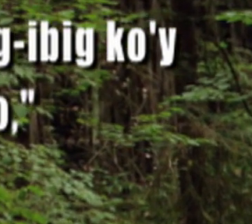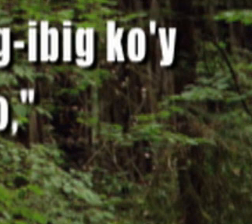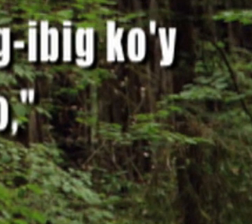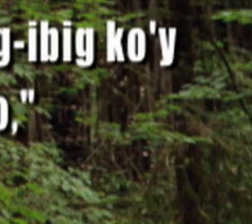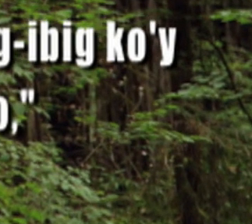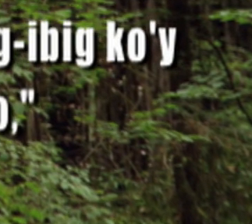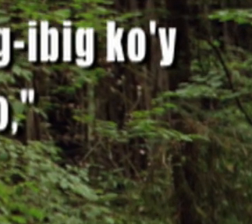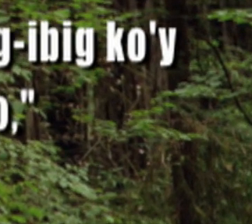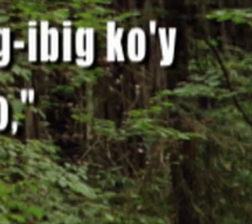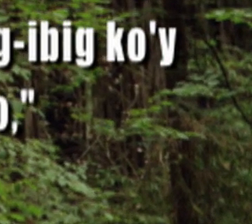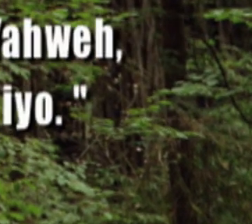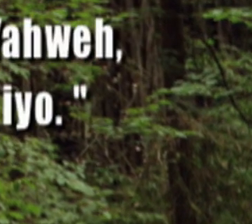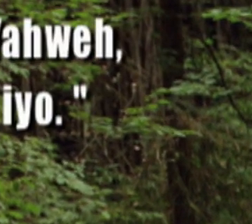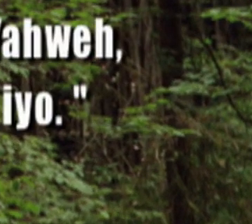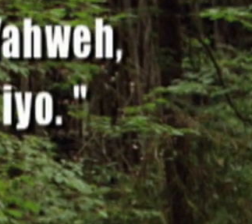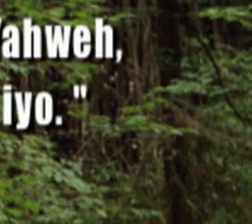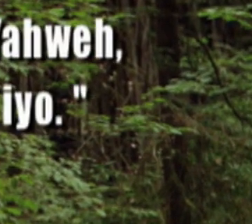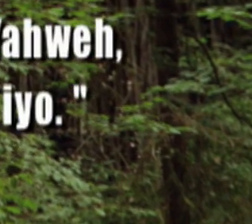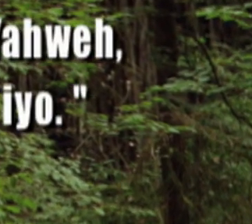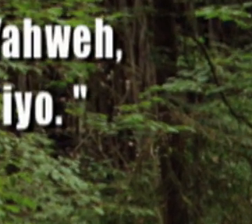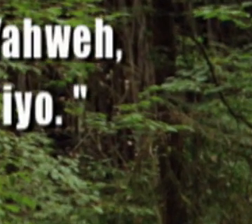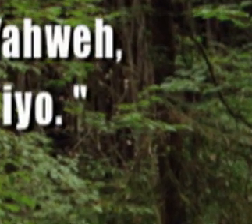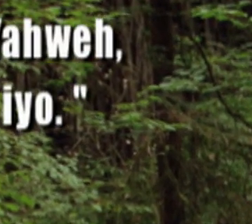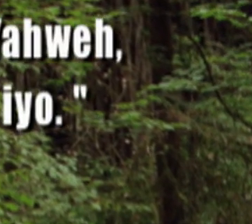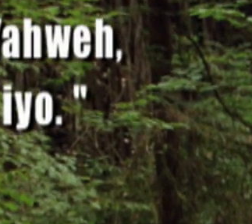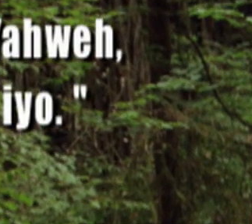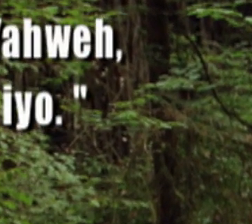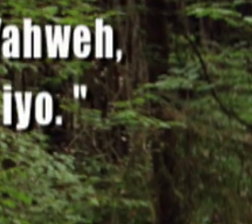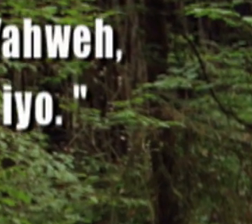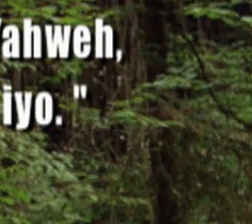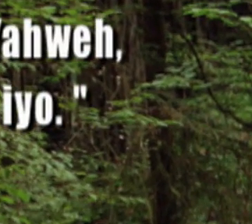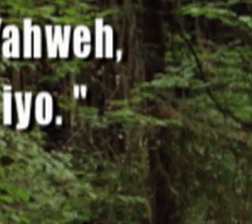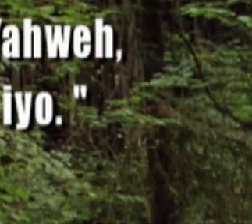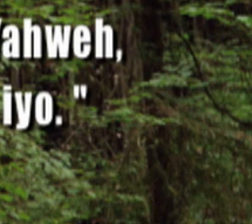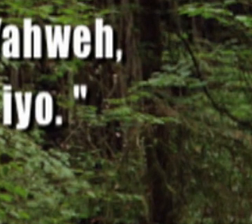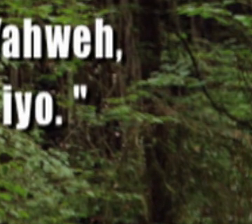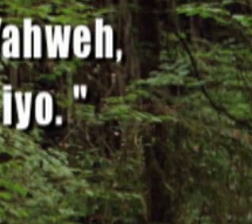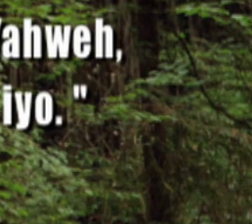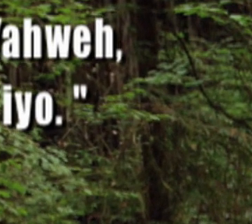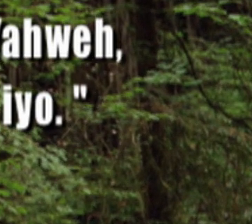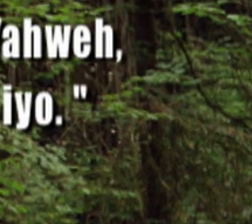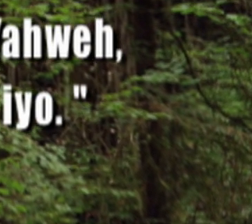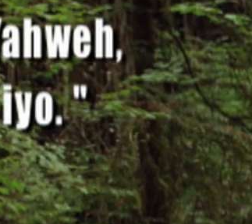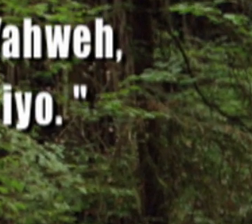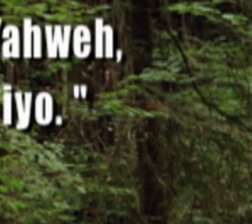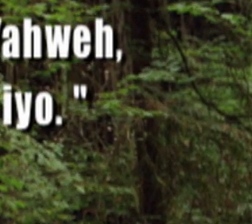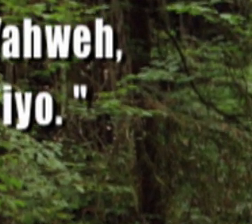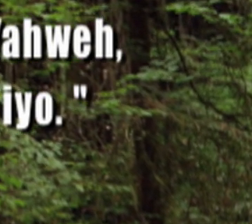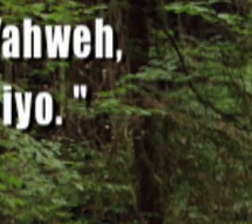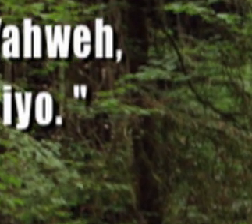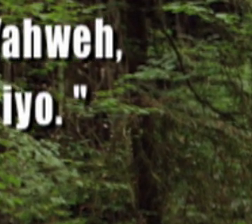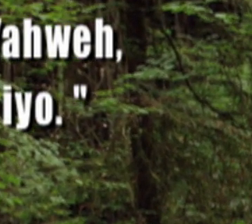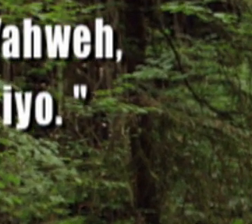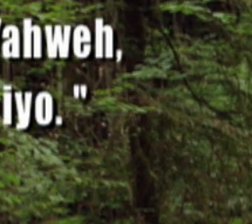ko'y hindi maglalaho at mananatili ang kapayapaang aking ipinangako. Iyan ang